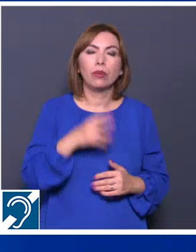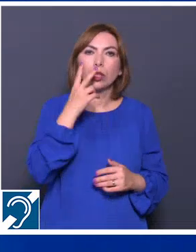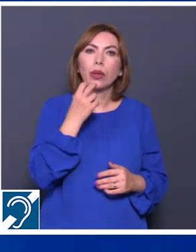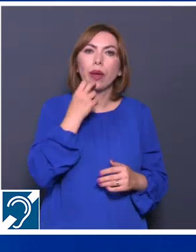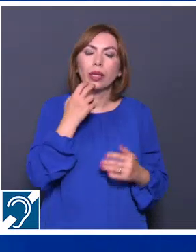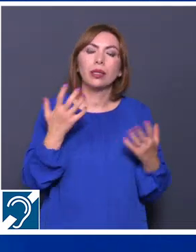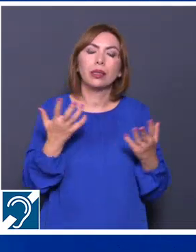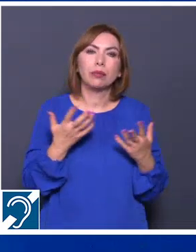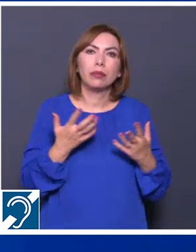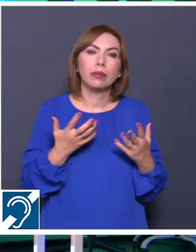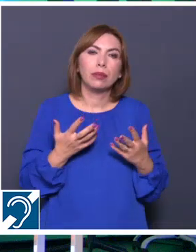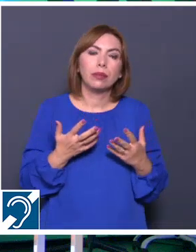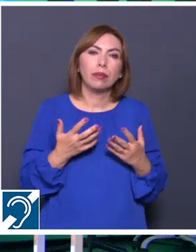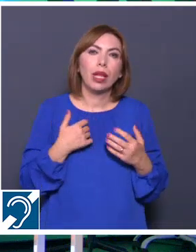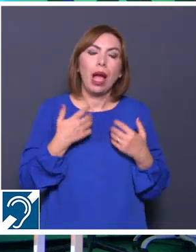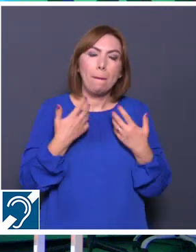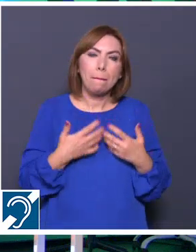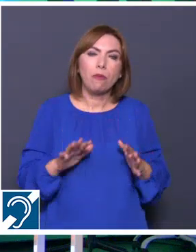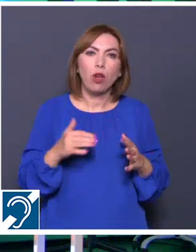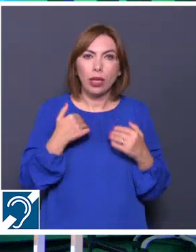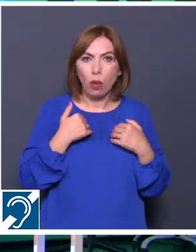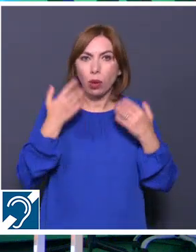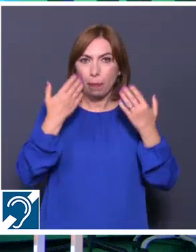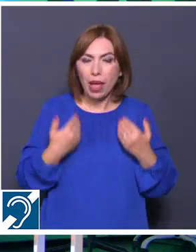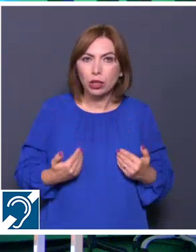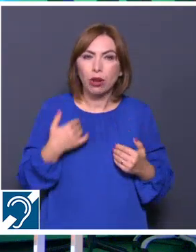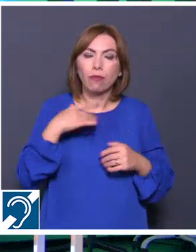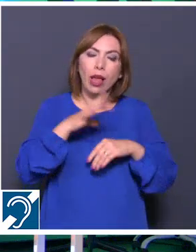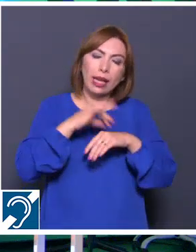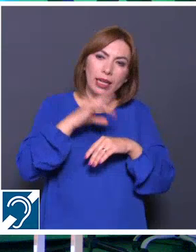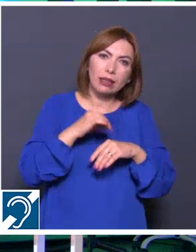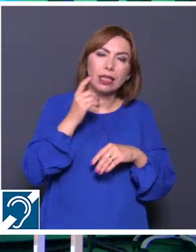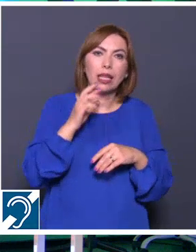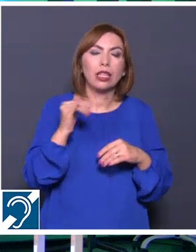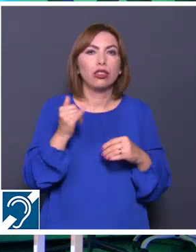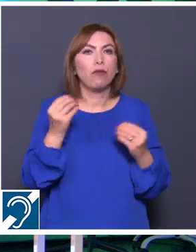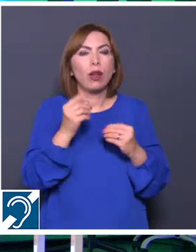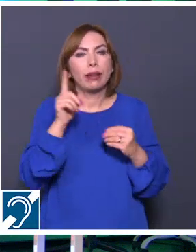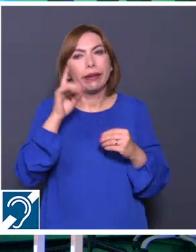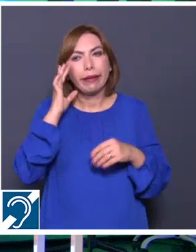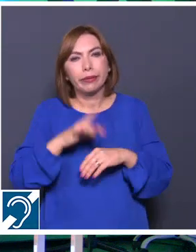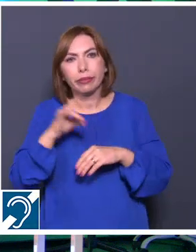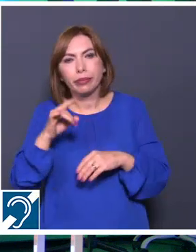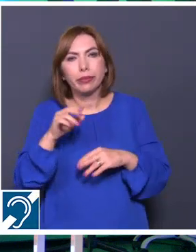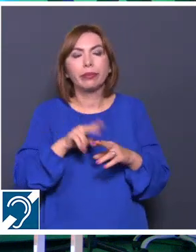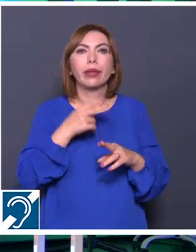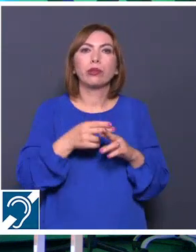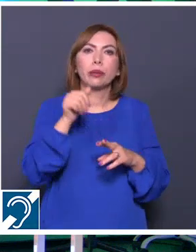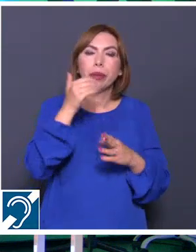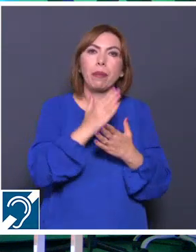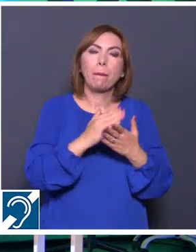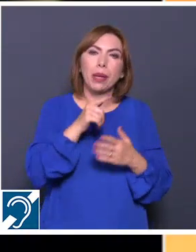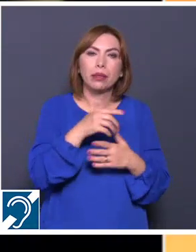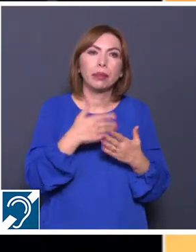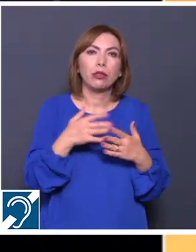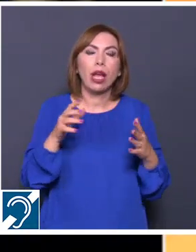2 ani în care am fost, eu personal am fost și creativ, dar am fost și foarte necreativ, mai ales în prima parte a lor, pentru că